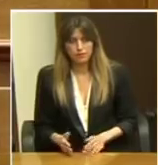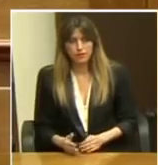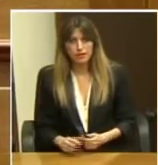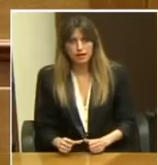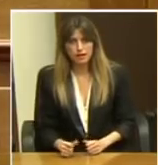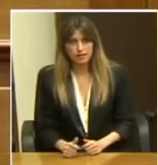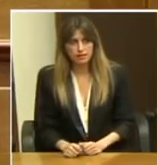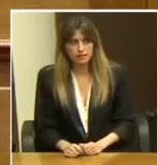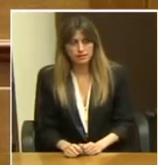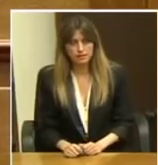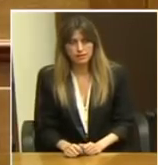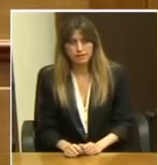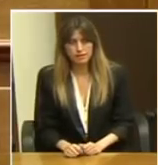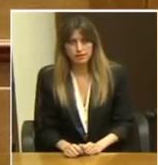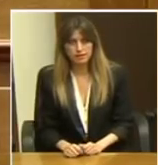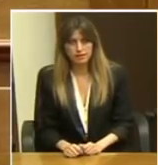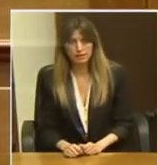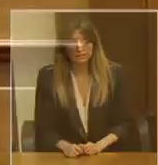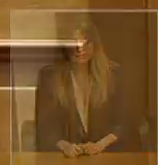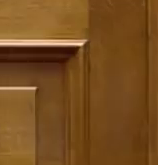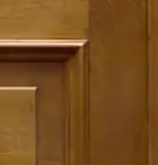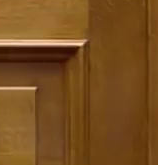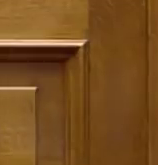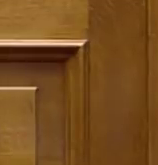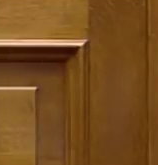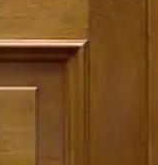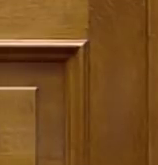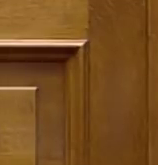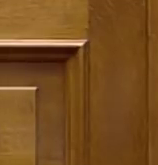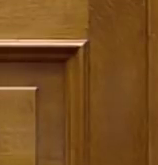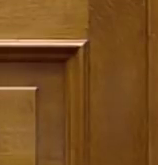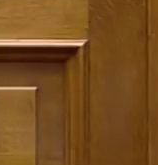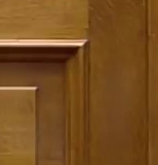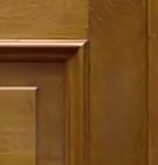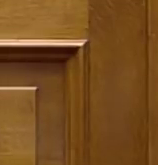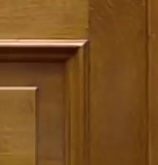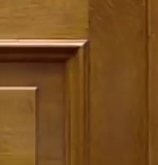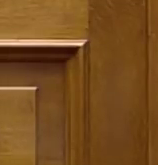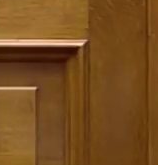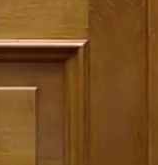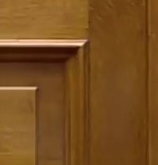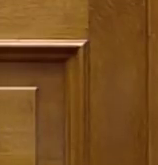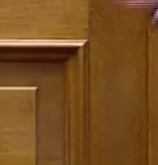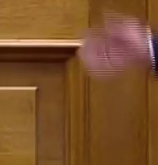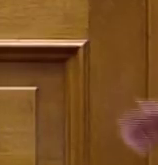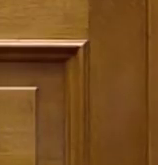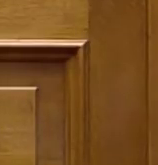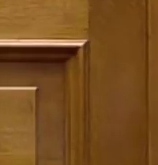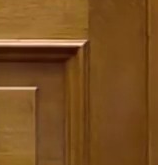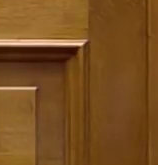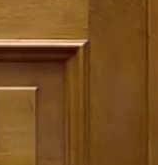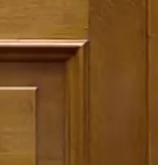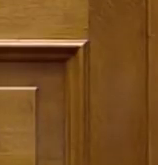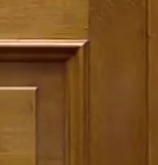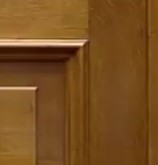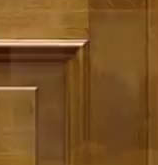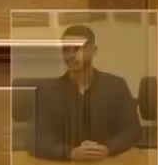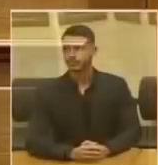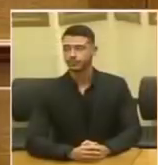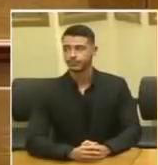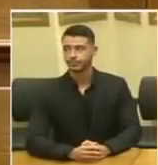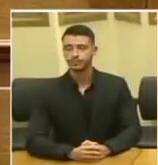ανεξάρτητοι Έλληνες. Αλλά μέχρι τότε μέχρι να έρθει η ώρα εκείνη που μπορεί να χωρίσουμε τους δρόμους μας,